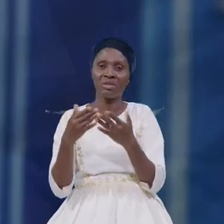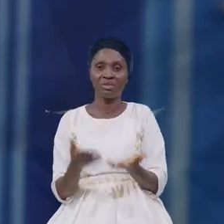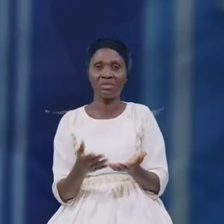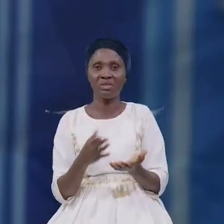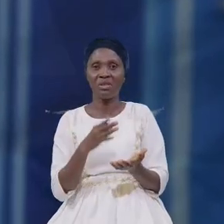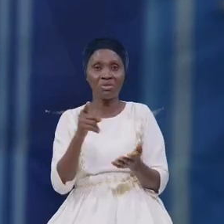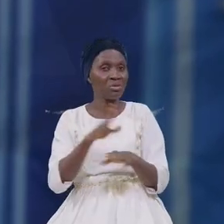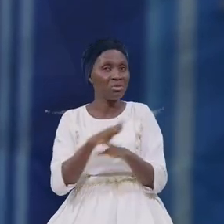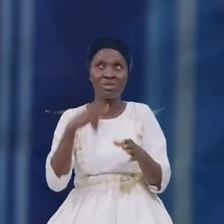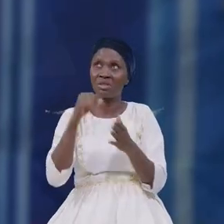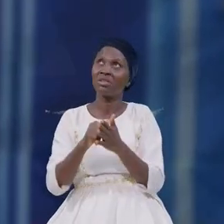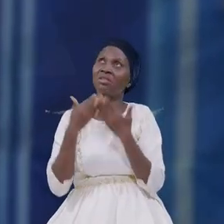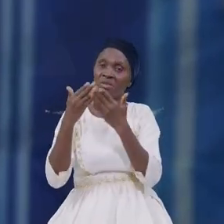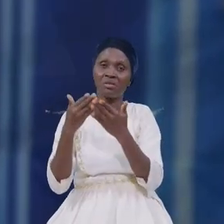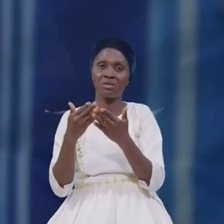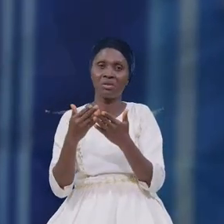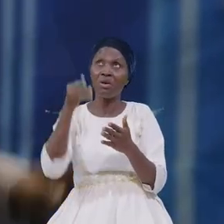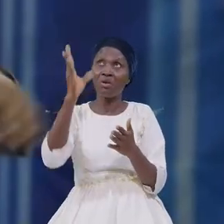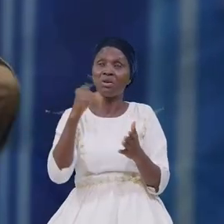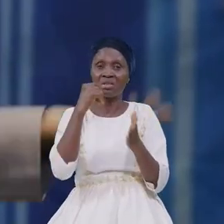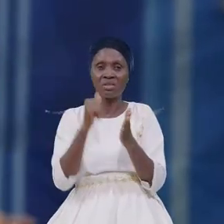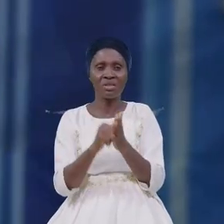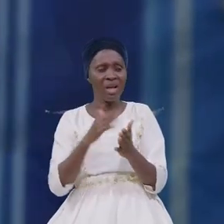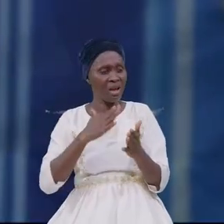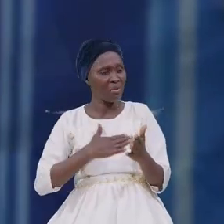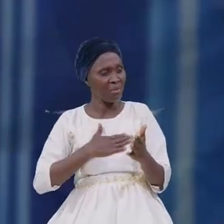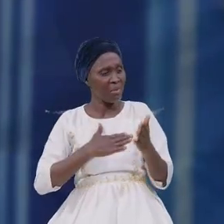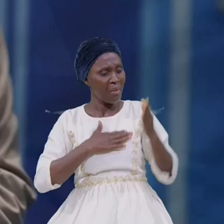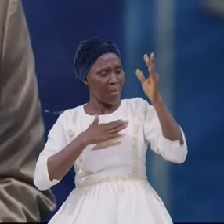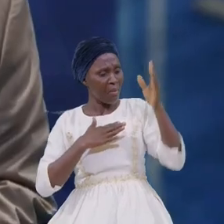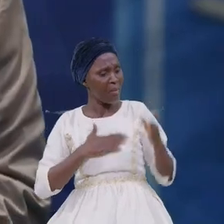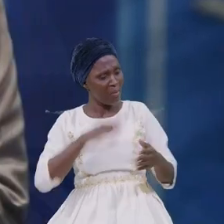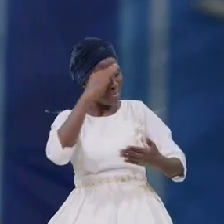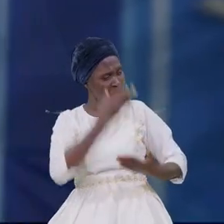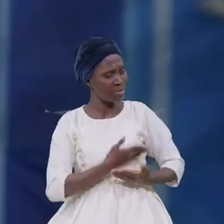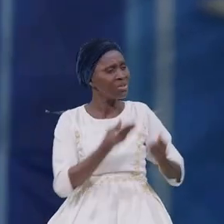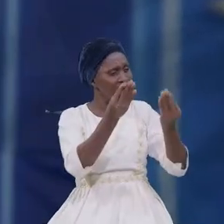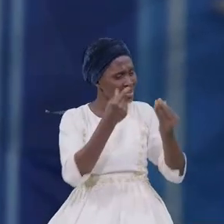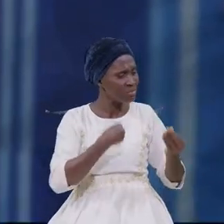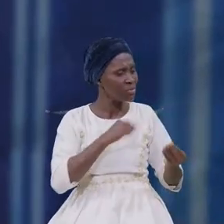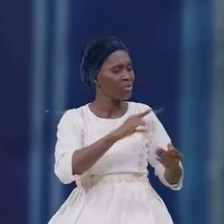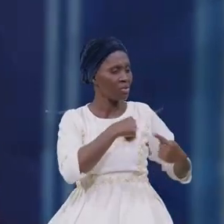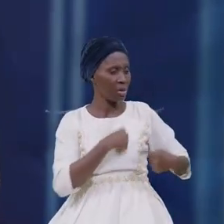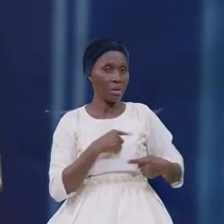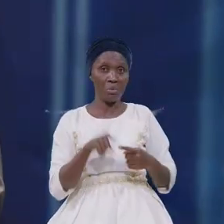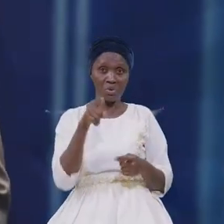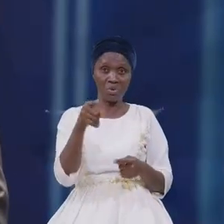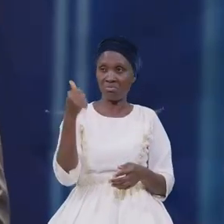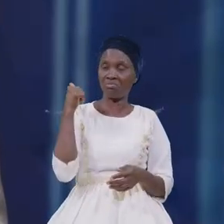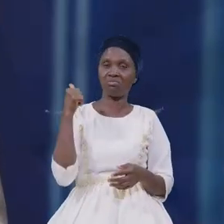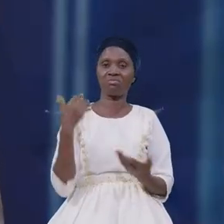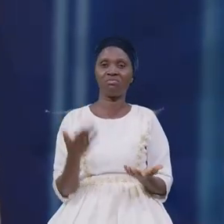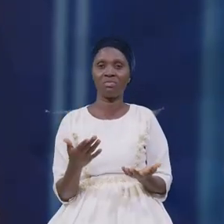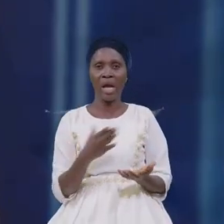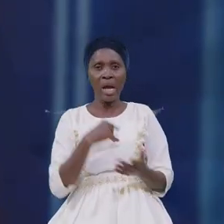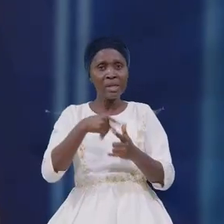merci, je te donne mon cœur. Mon fils, donne-moi ton cœur. Ma fille, donne-moi ton cœur. Et puis on refuse. Et puis Dieu vous